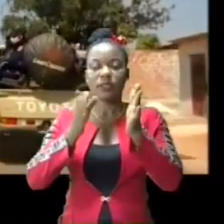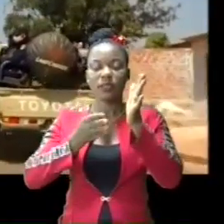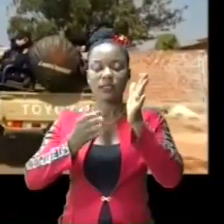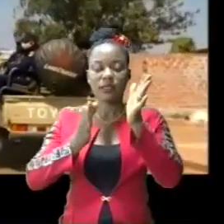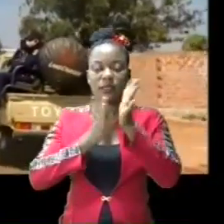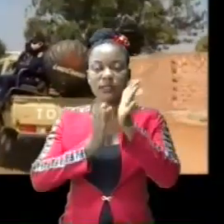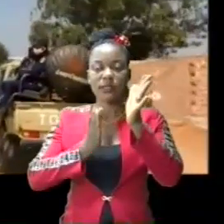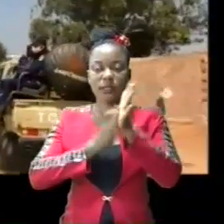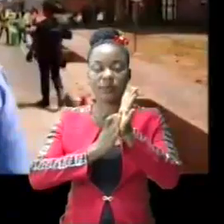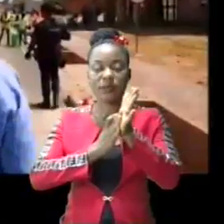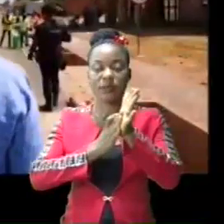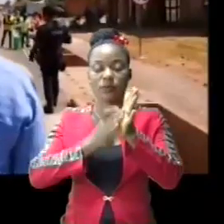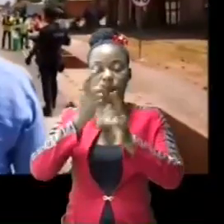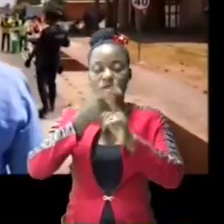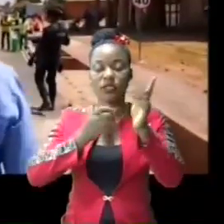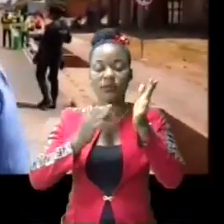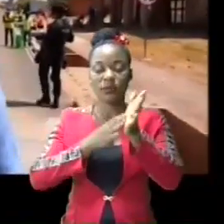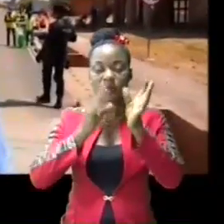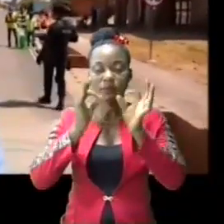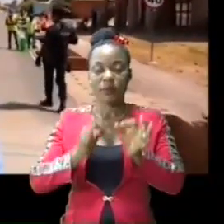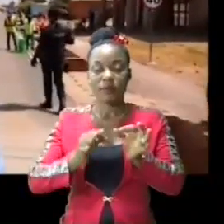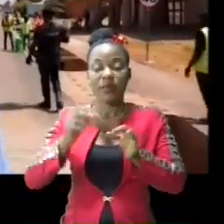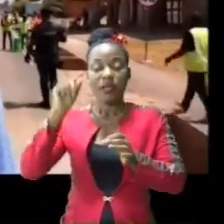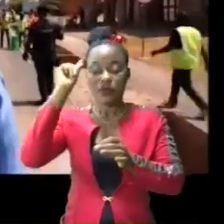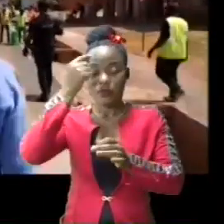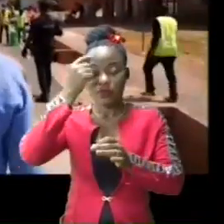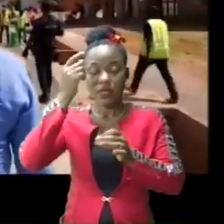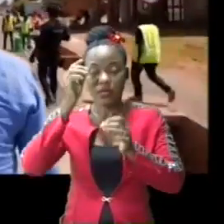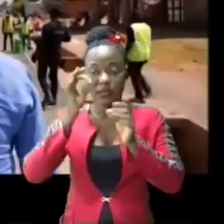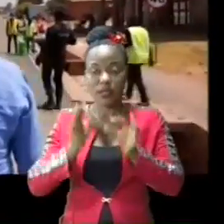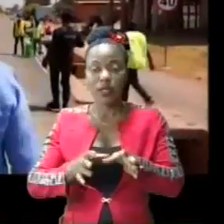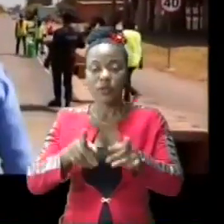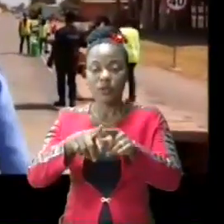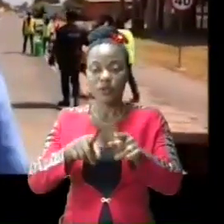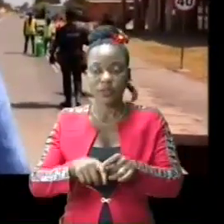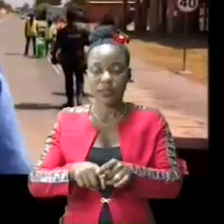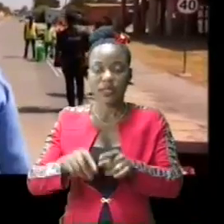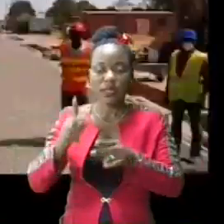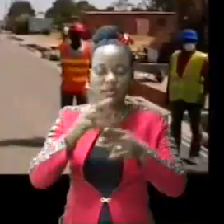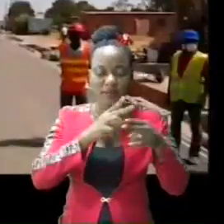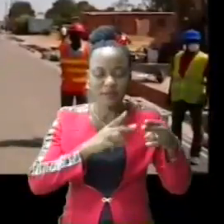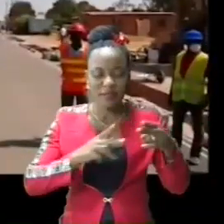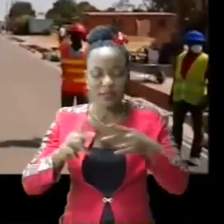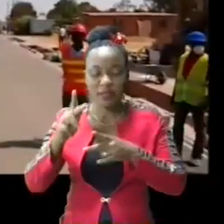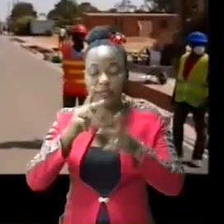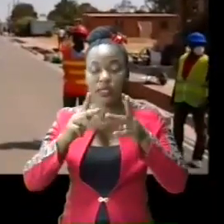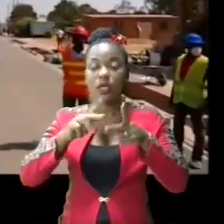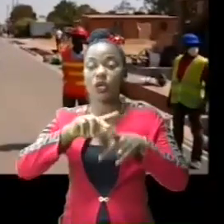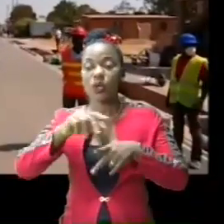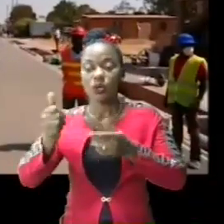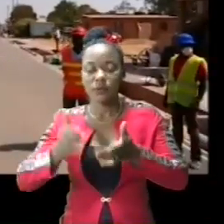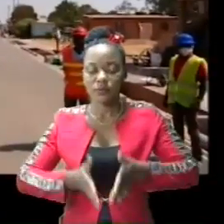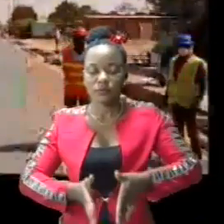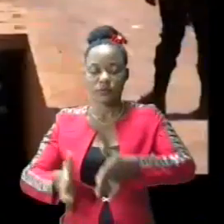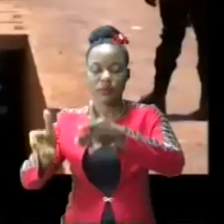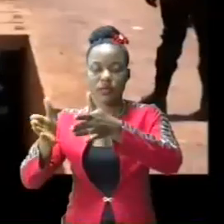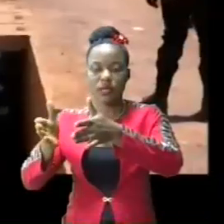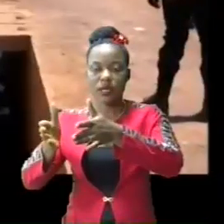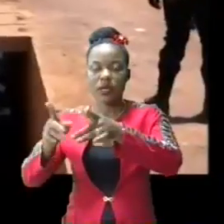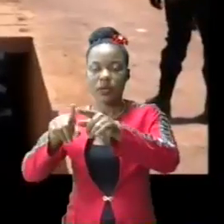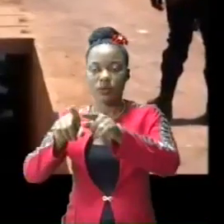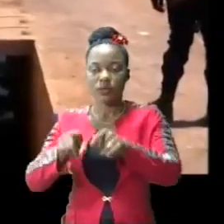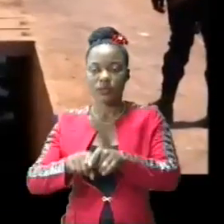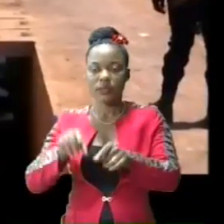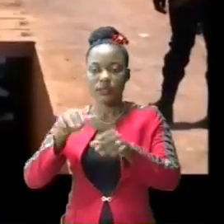de référence Mwangézi, Richard Muyej-Mangez-Mons a été visité. Certains autres travaux de construction des routes internes